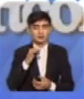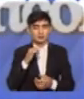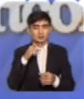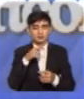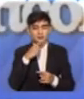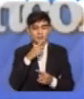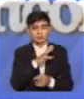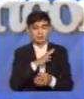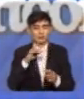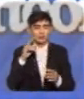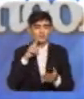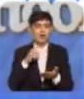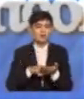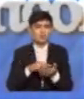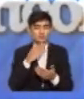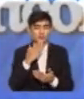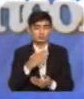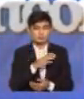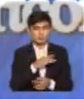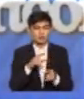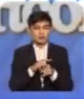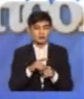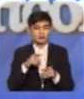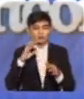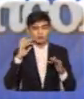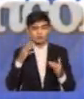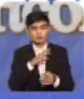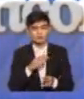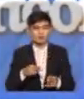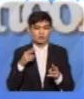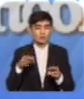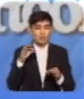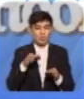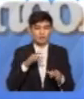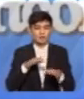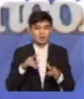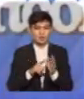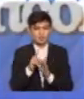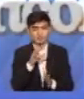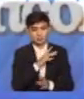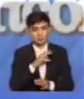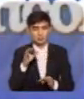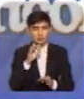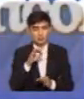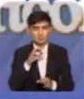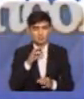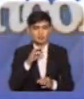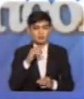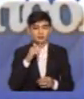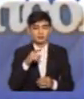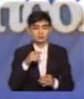өткен сұрағыңыз, ол қылмыстық істің аясында жүріп атқан шаралар, әріптесіңізге